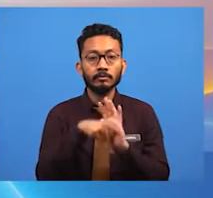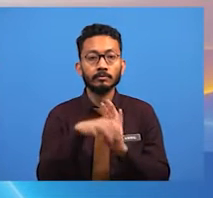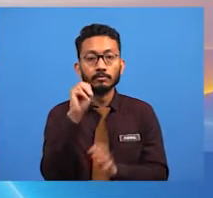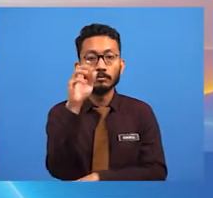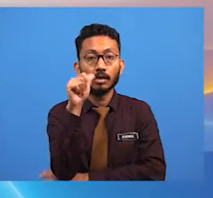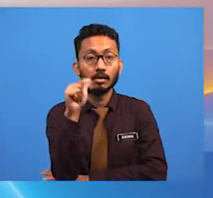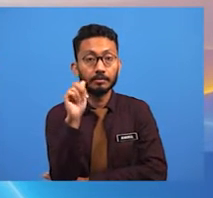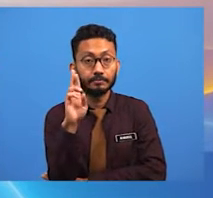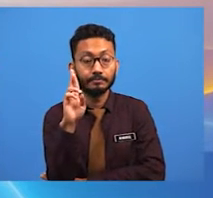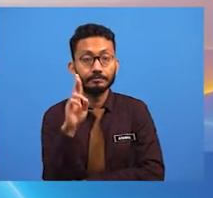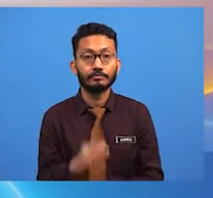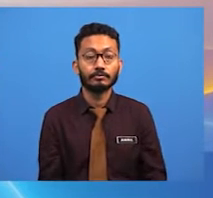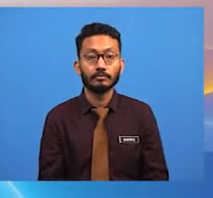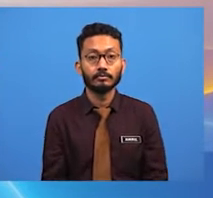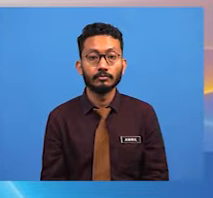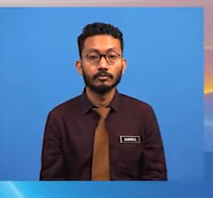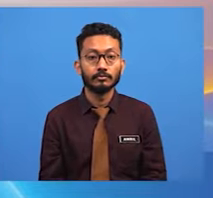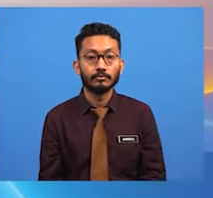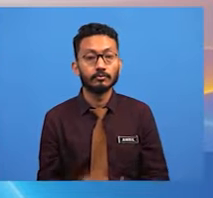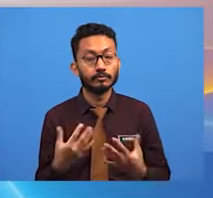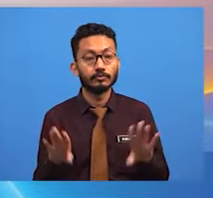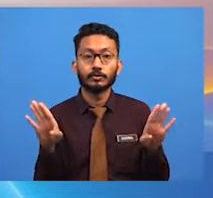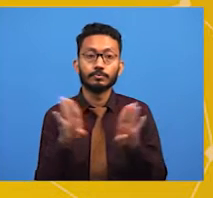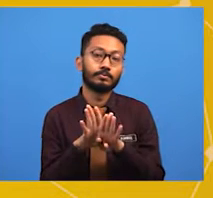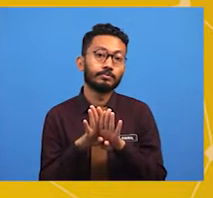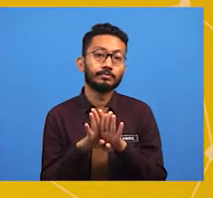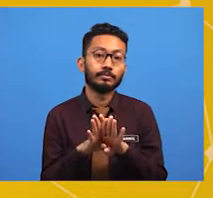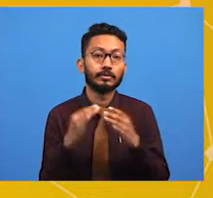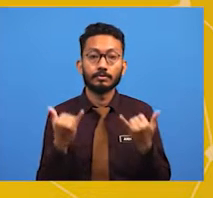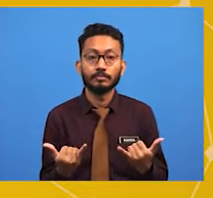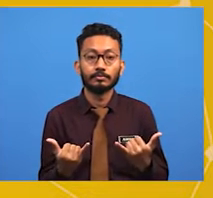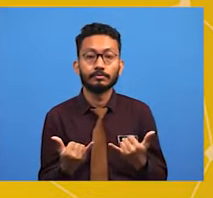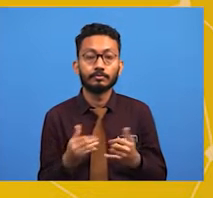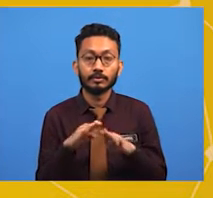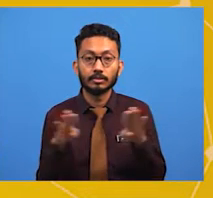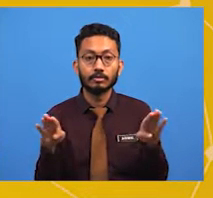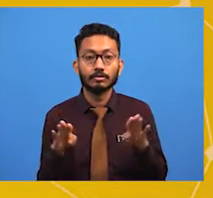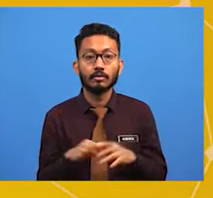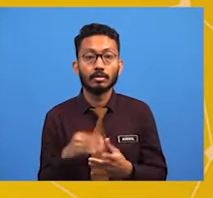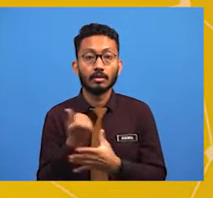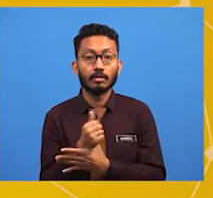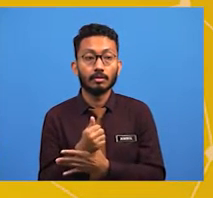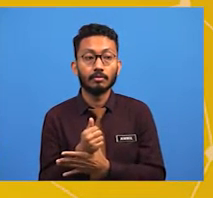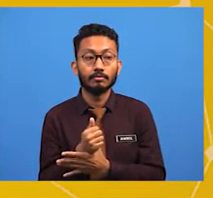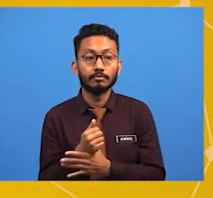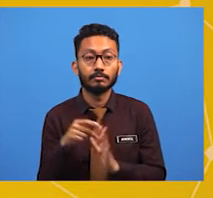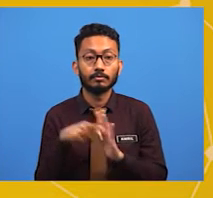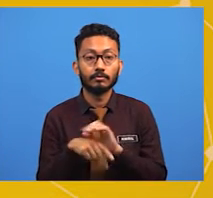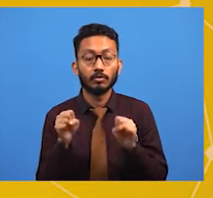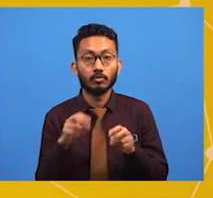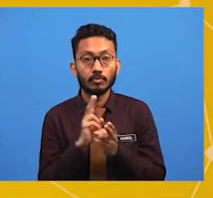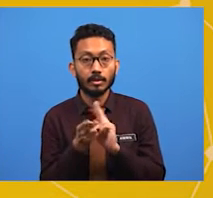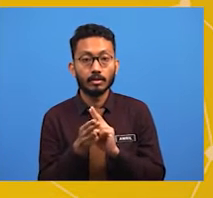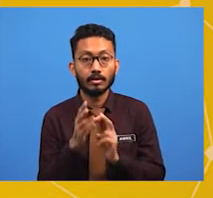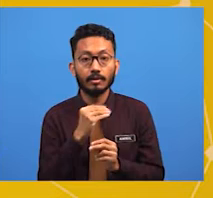Murid-murid, sebagai penutur, marilah kita sama-sama melihat perbezaan antara pemboleh ubah dan